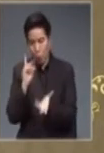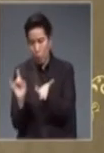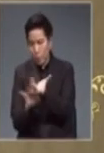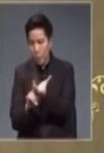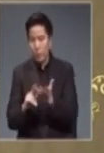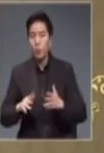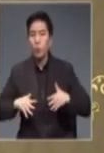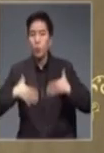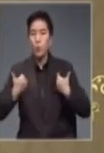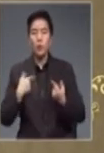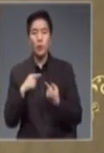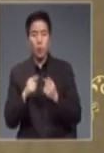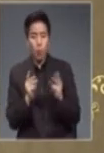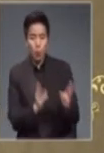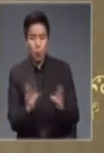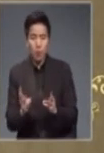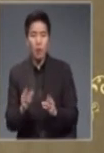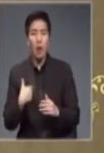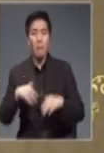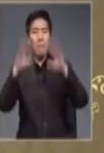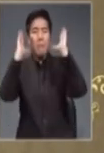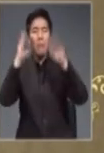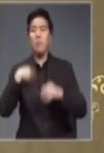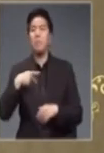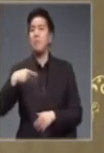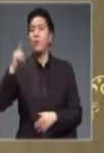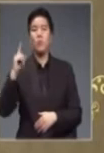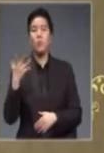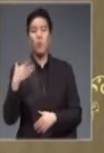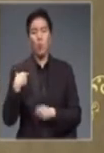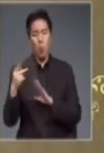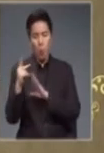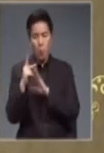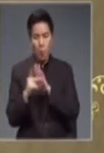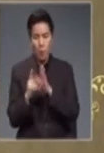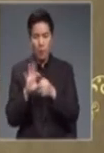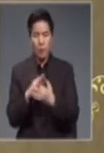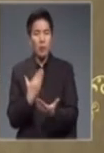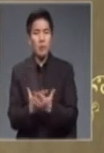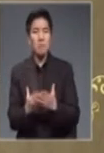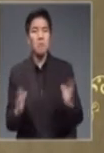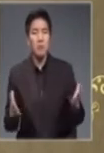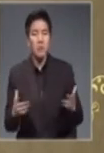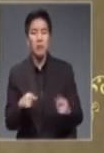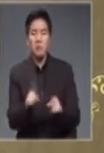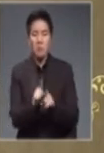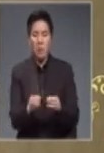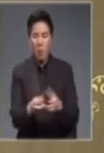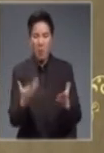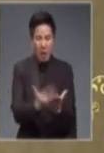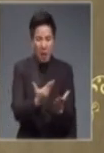นต้นสำหรับปัญหาด้านเศรษฐกิจก่อนที่คสช.เข้ามานั้นประชาชนอาจจะไม่รับการดูแลในทุกมิติอย่างครบวงจ